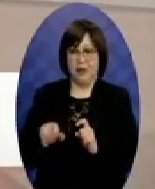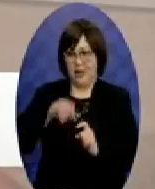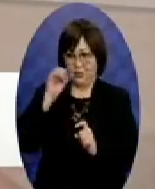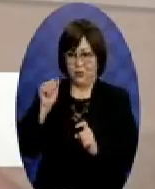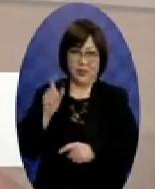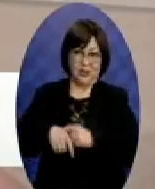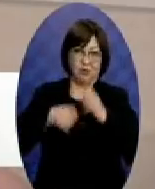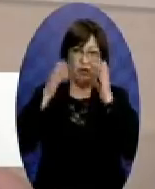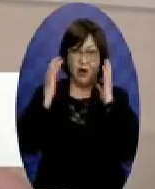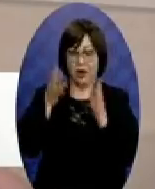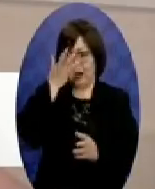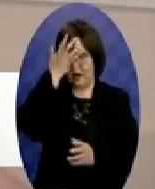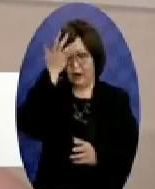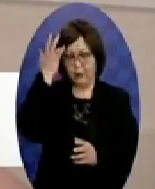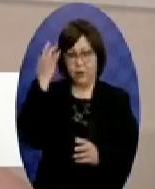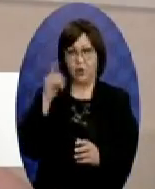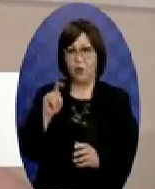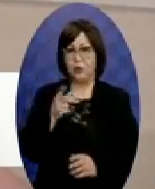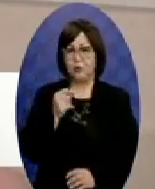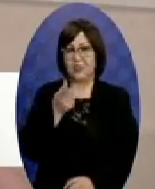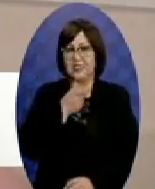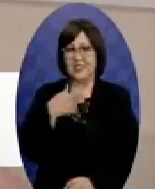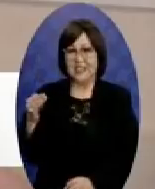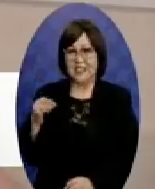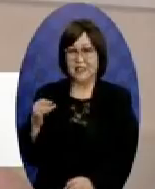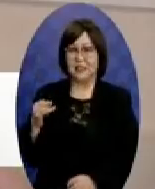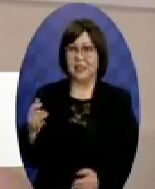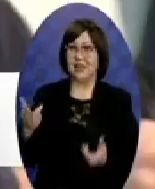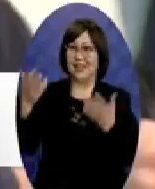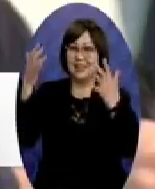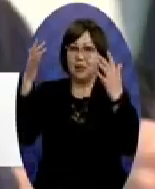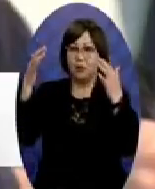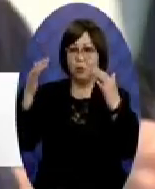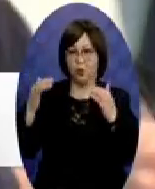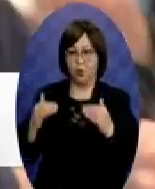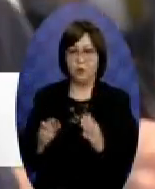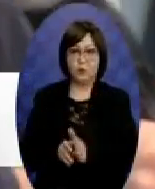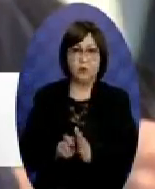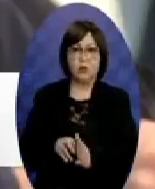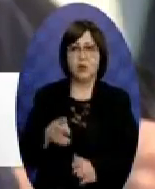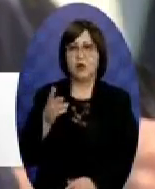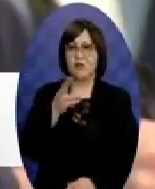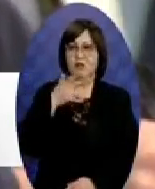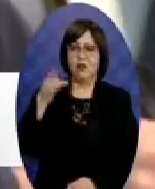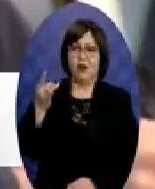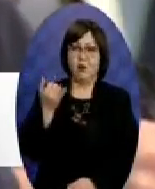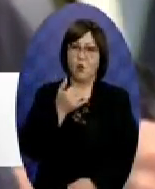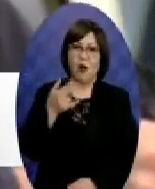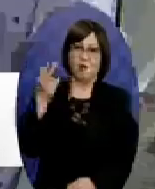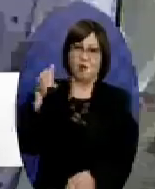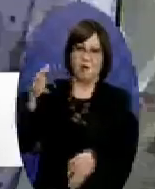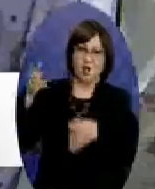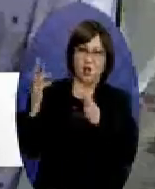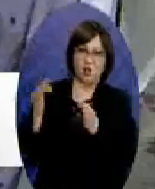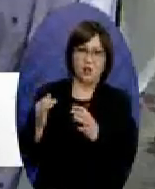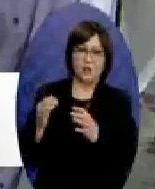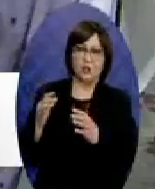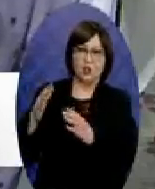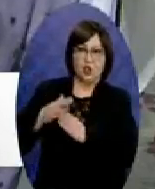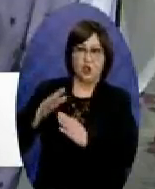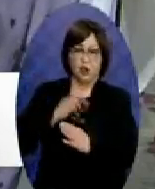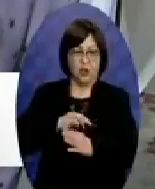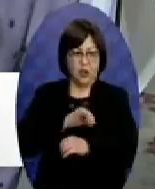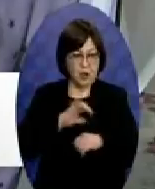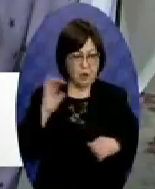бас хүлэмжийн ялгарлыг бас бууруулах боломж байгаа маа. Уур амьсгалын өөрчлөлтийн эсрэг ховд нэмрээ оруулахад иргэн бүрийн хичээл